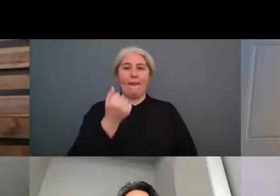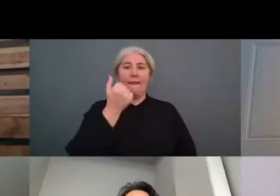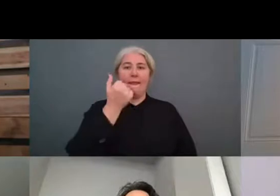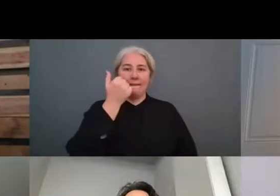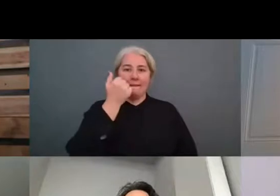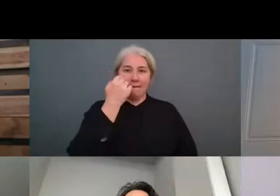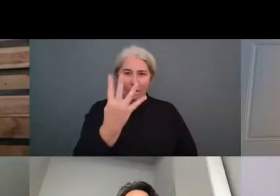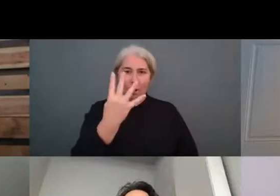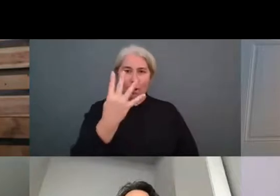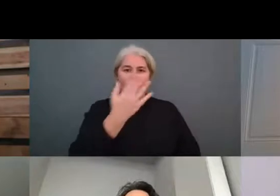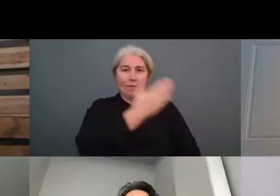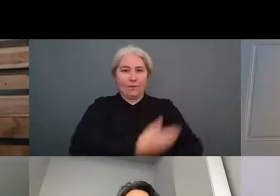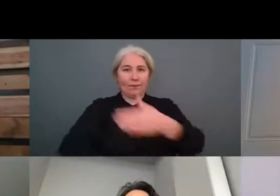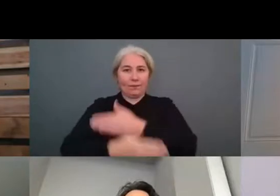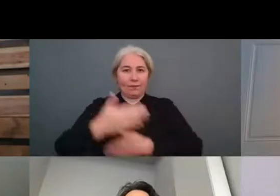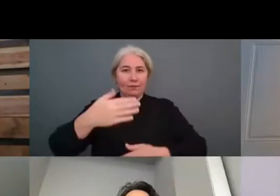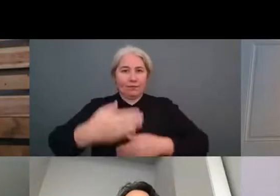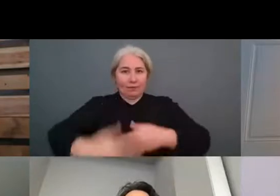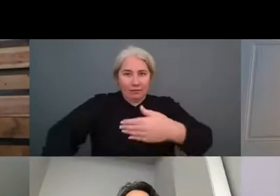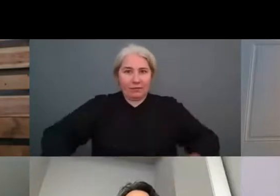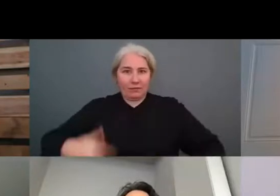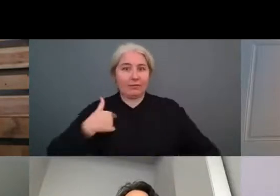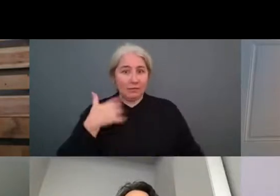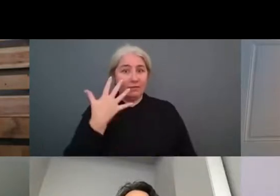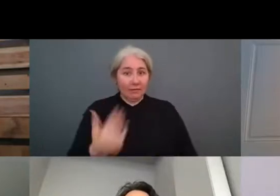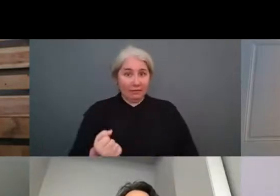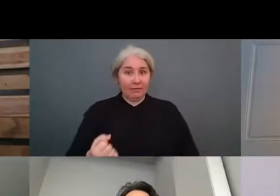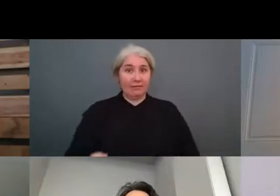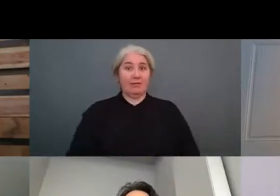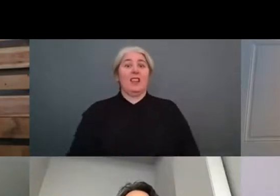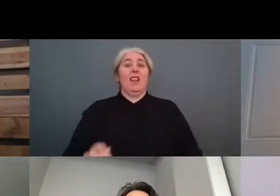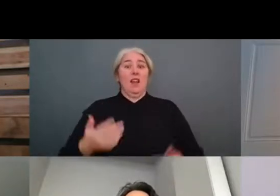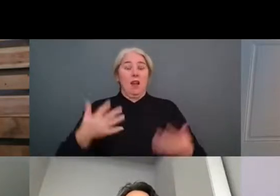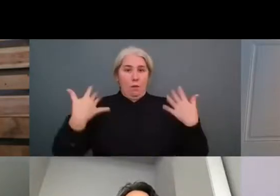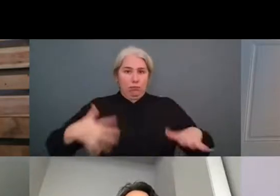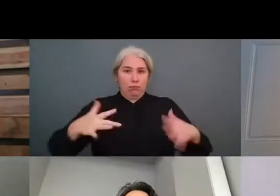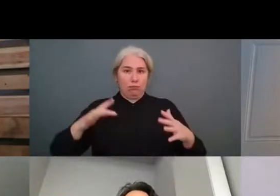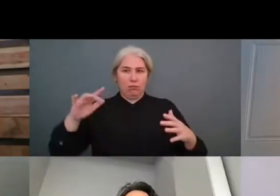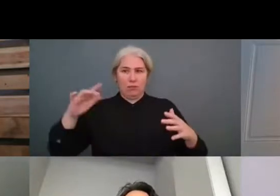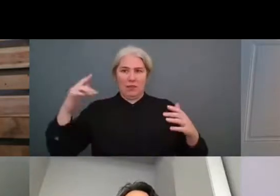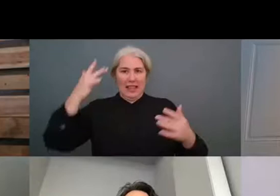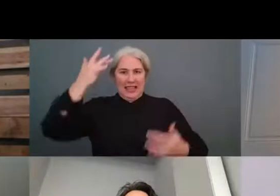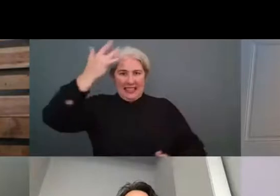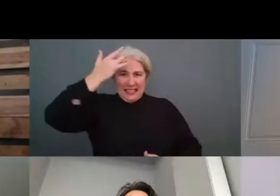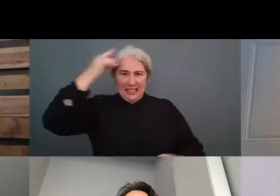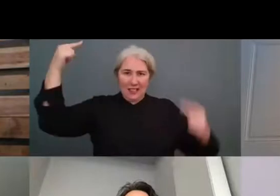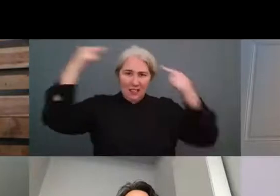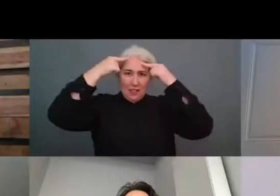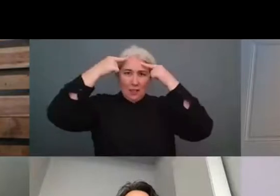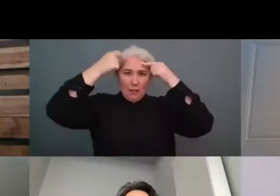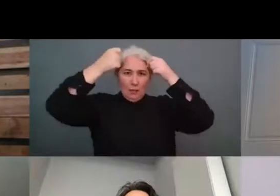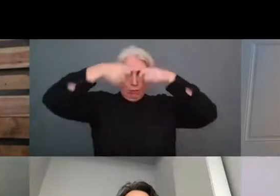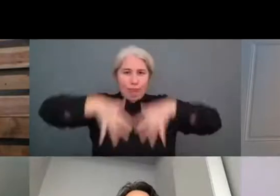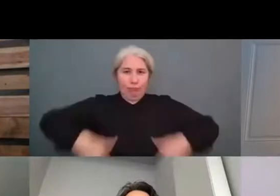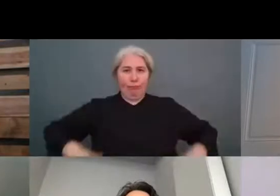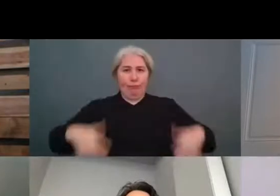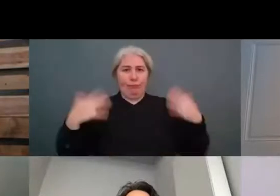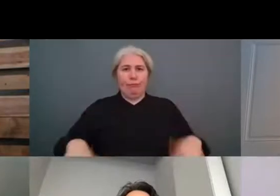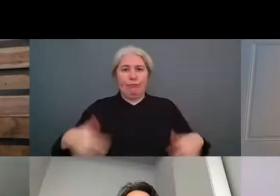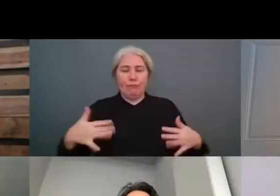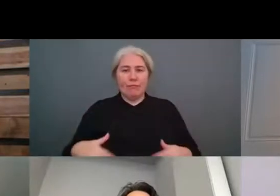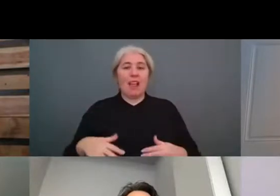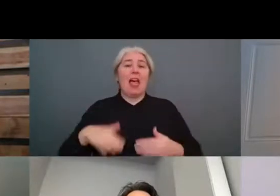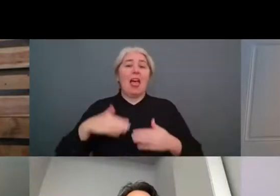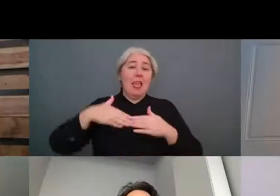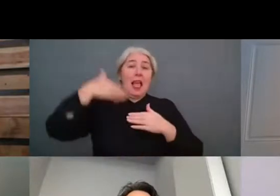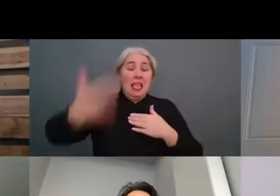et c'est un sentiment de liberté de légèreté que j'ai pas au quotidien et je trouve ça vraiment incroyable et donc j